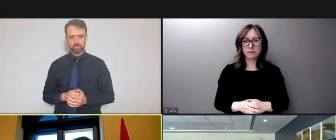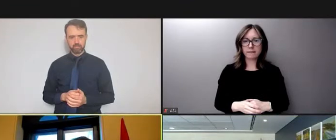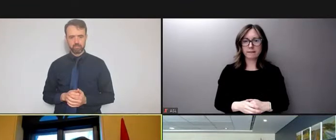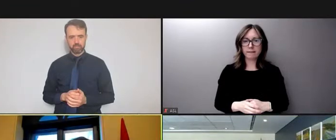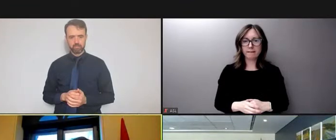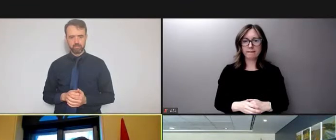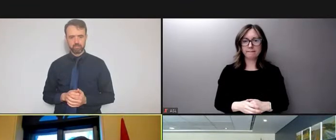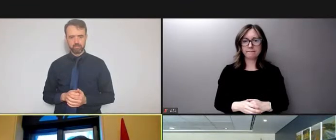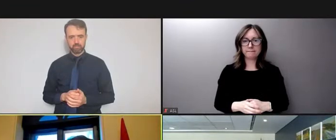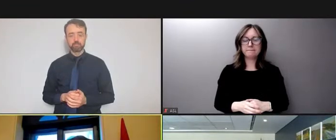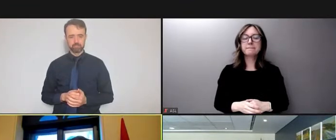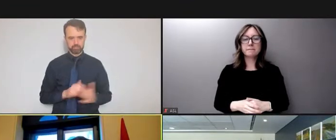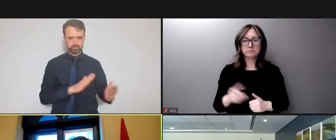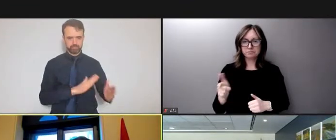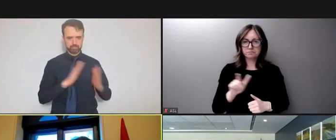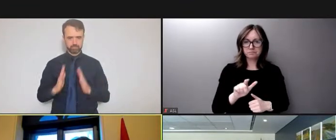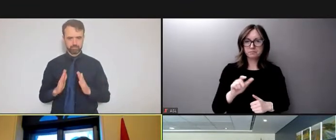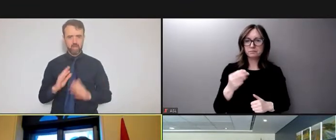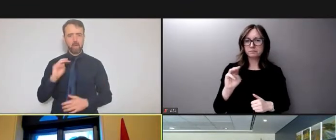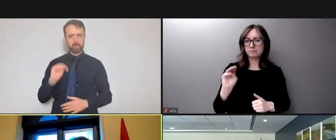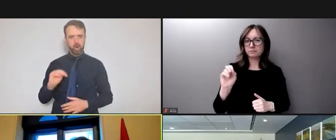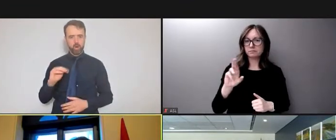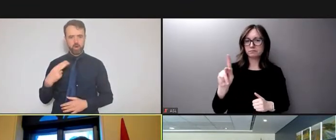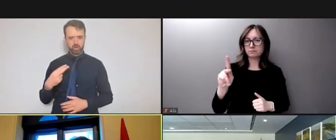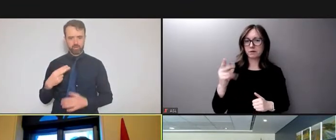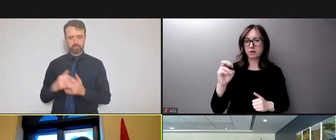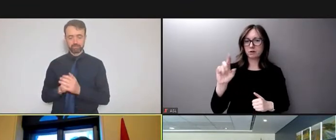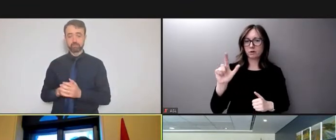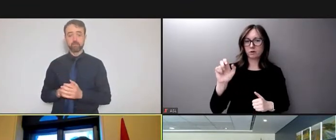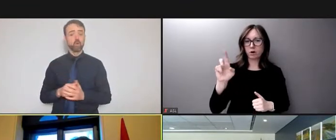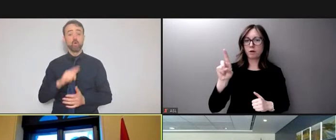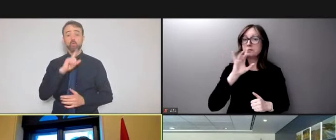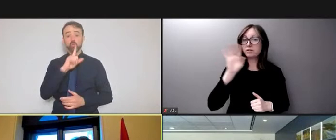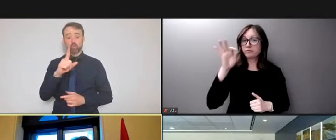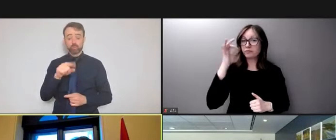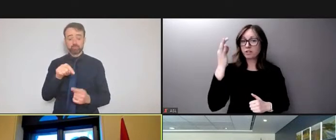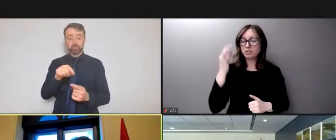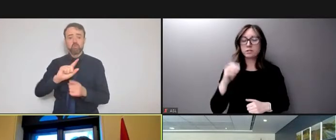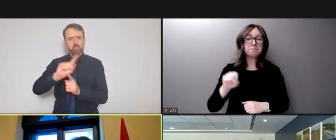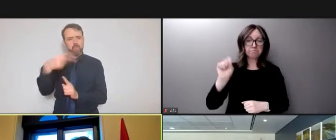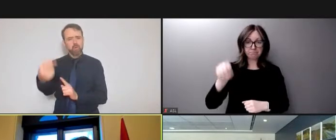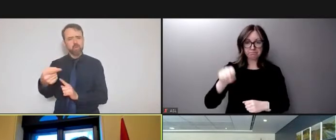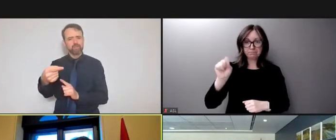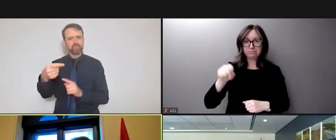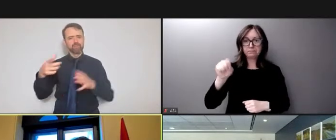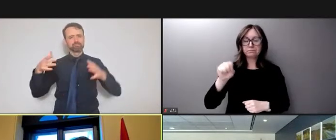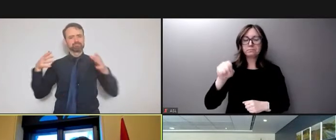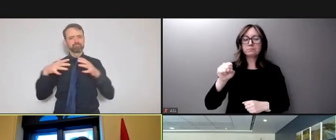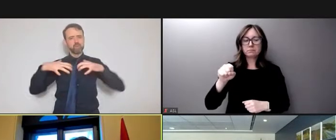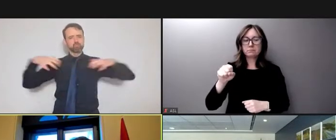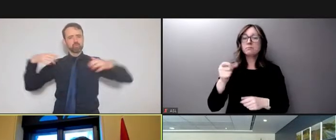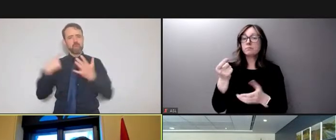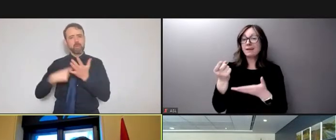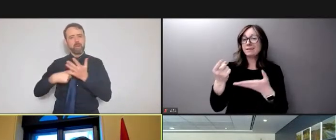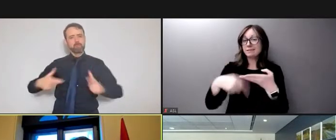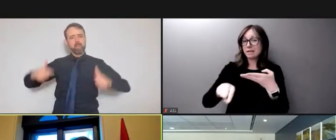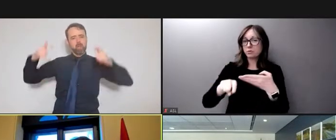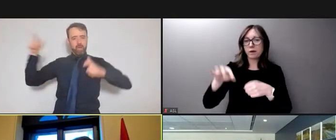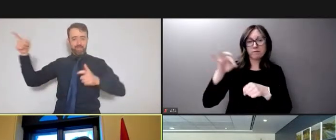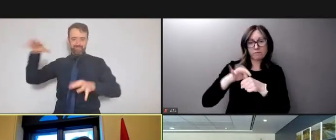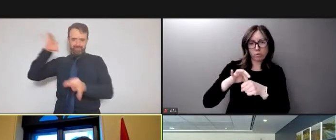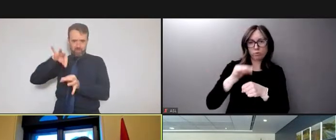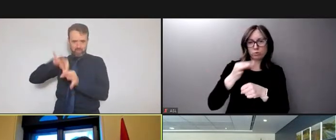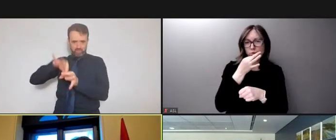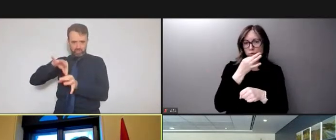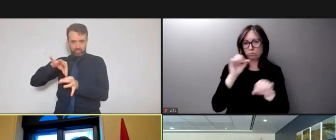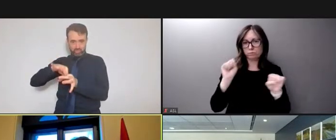Oui, c'est clair qu'il va y avoir une vote la semaine prochaine, aussitôt que possible. Et il va y avoir